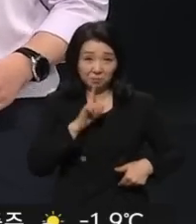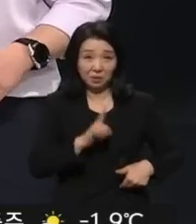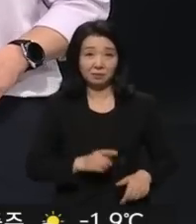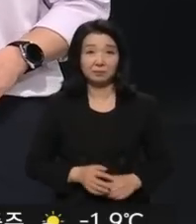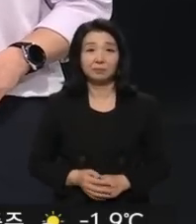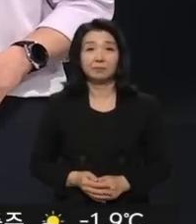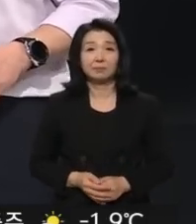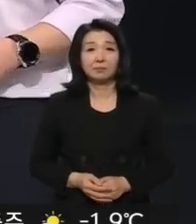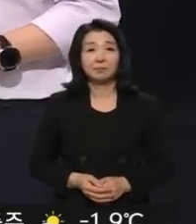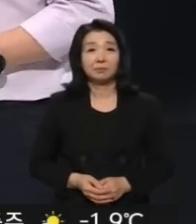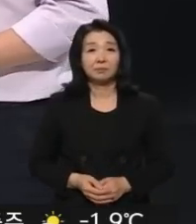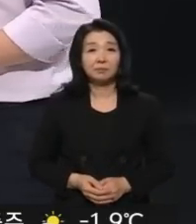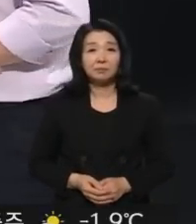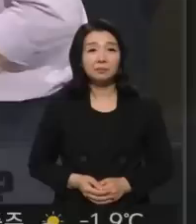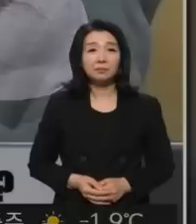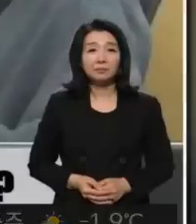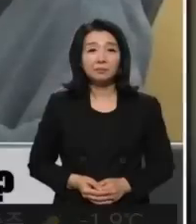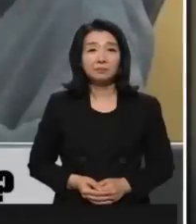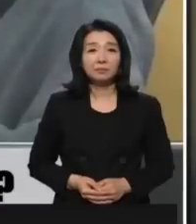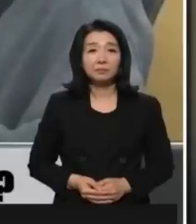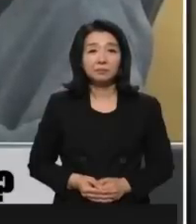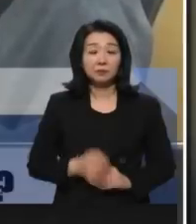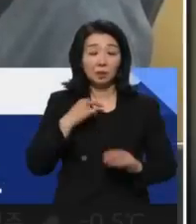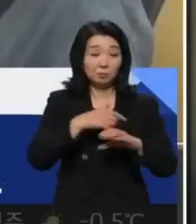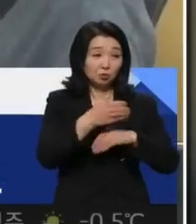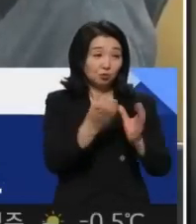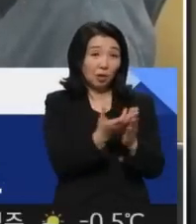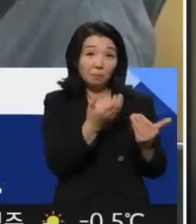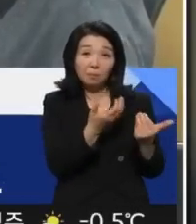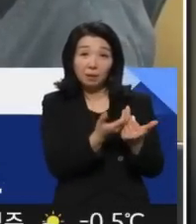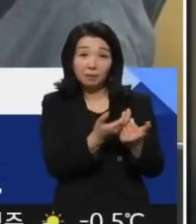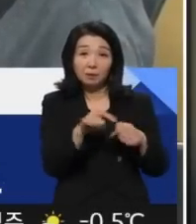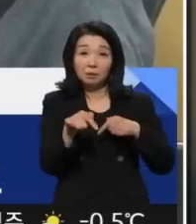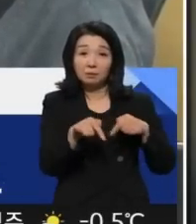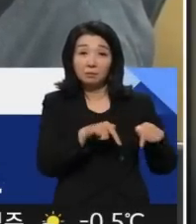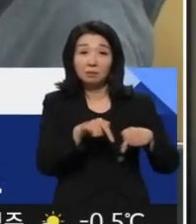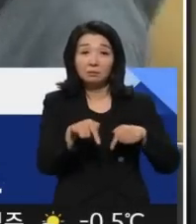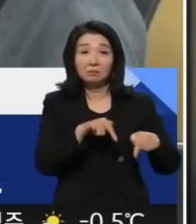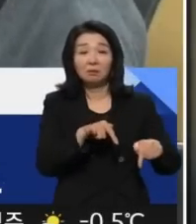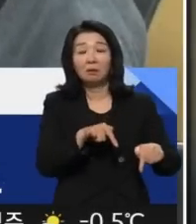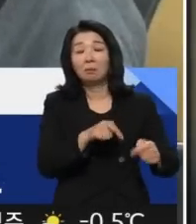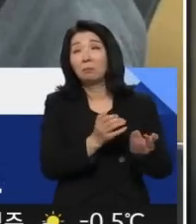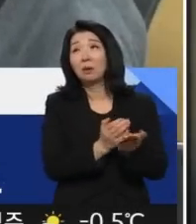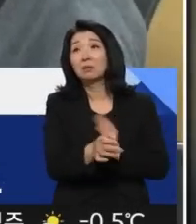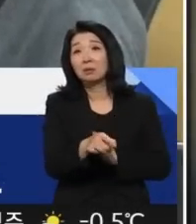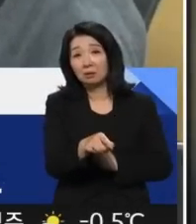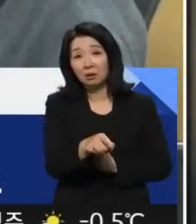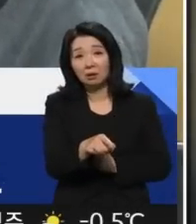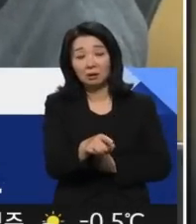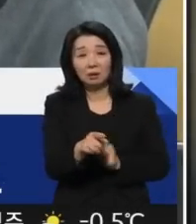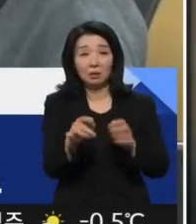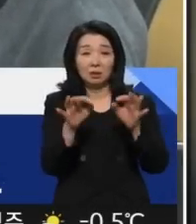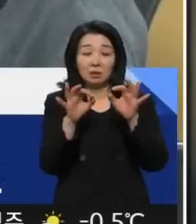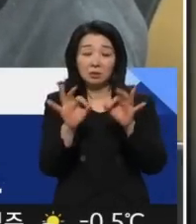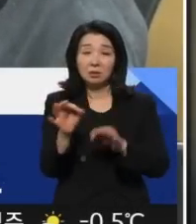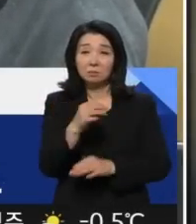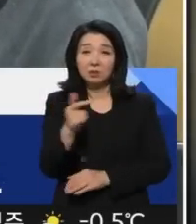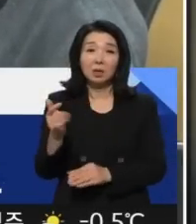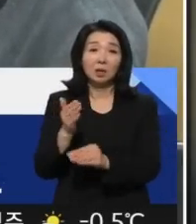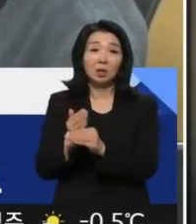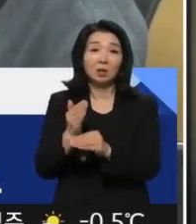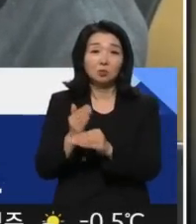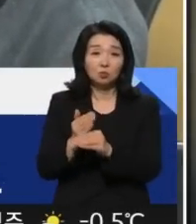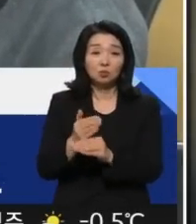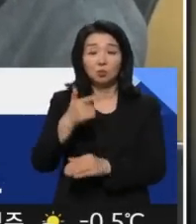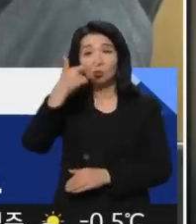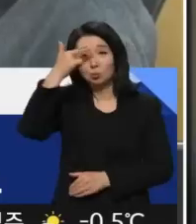쓴소리도 나왔습니다. 민주주의 정반대인 정치적 부족주의로 나가고 있다. 전 과연 김대중, 노무현, 김근태의